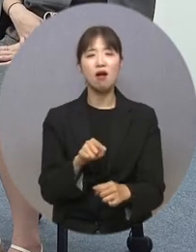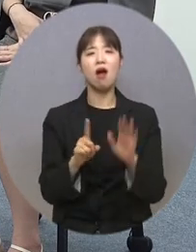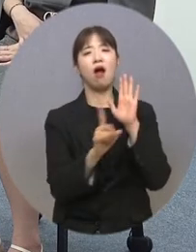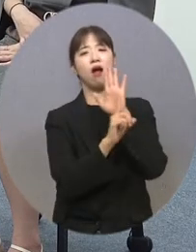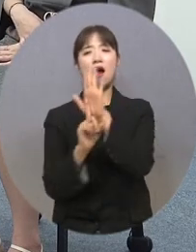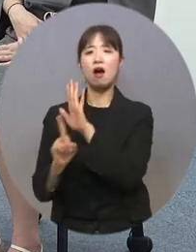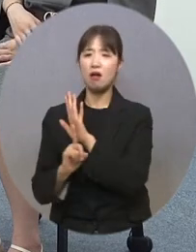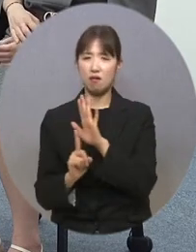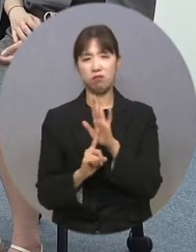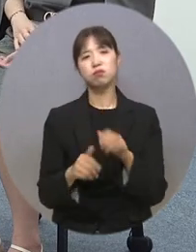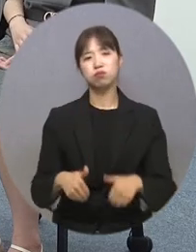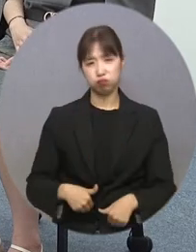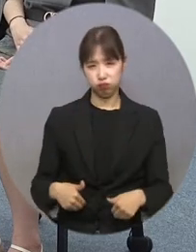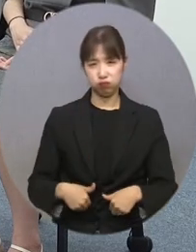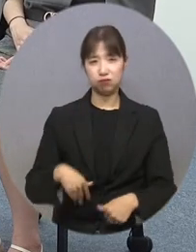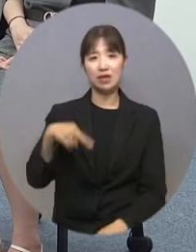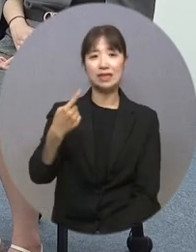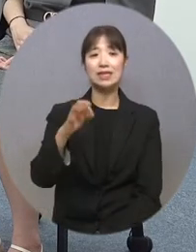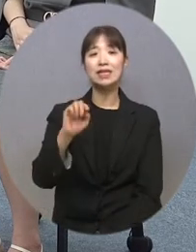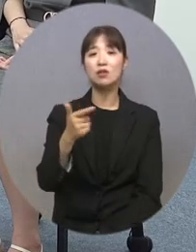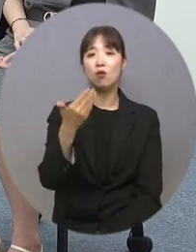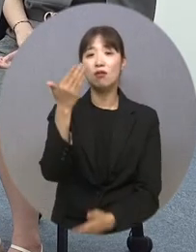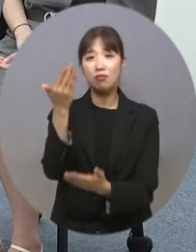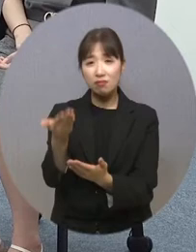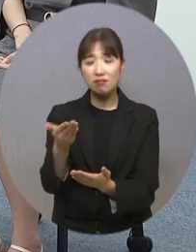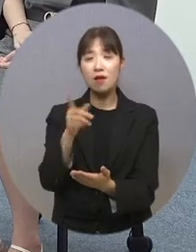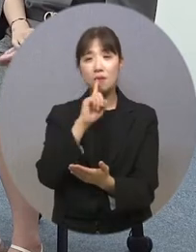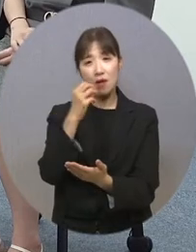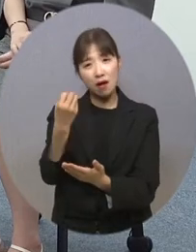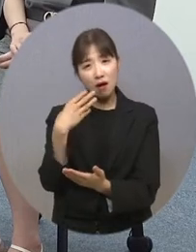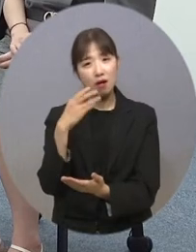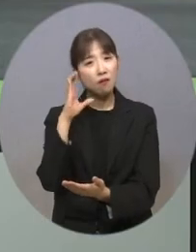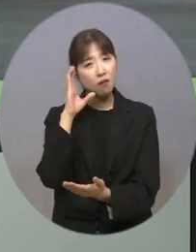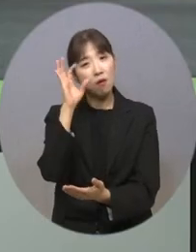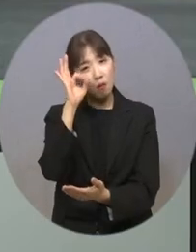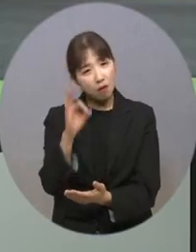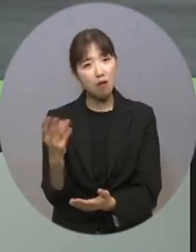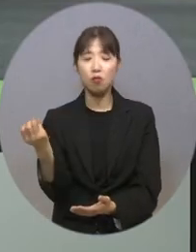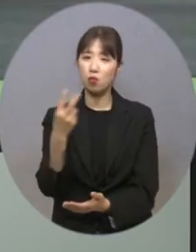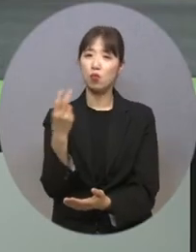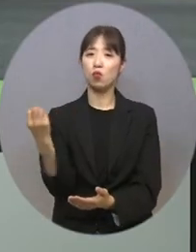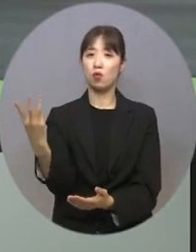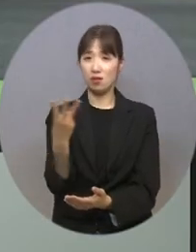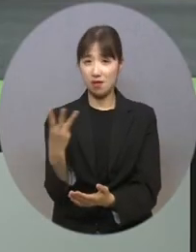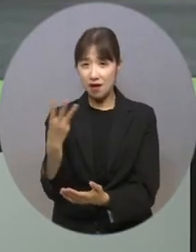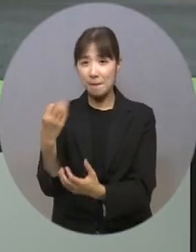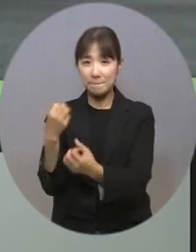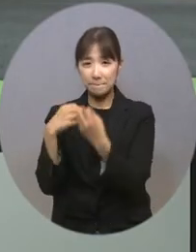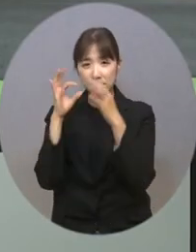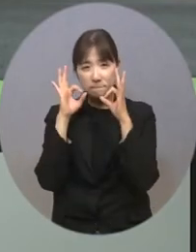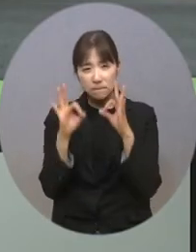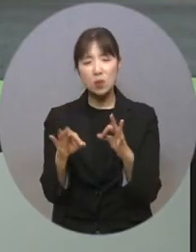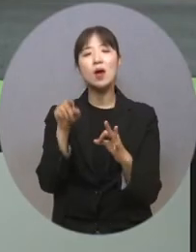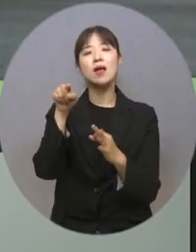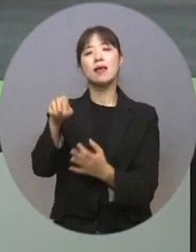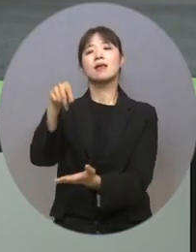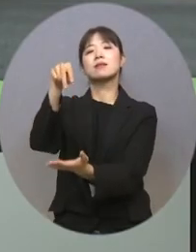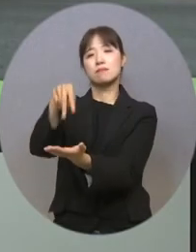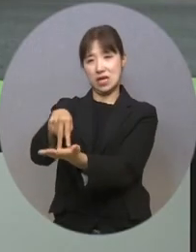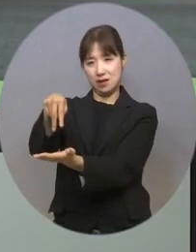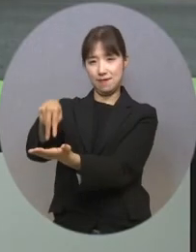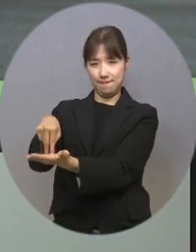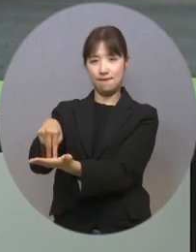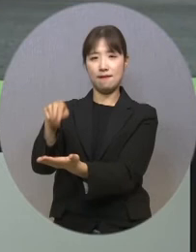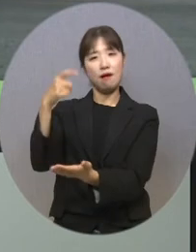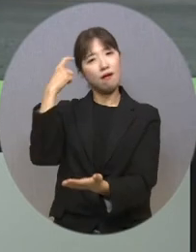되는 그런 상황에서 우리 수 원인 얘기를 지금 들어보면 우리 세 분 얘기를 들어보면 그 관점에서 늘 누군가를 바라봐야 한다고